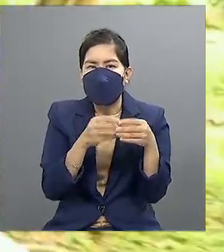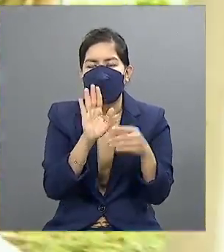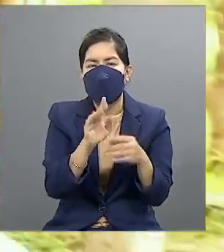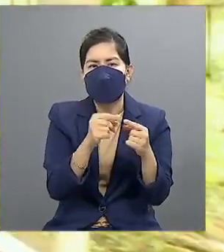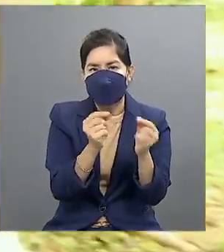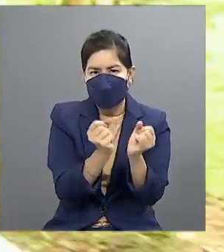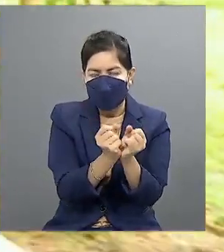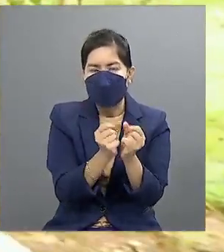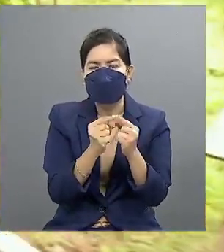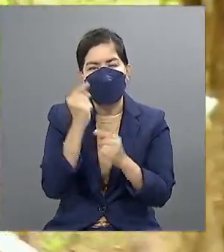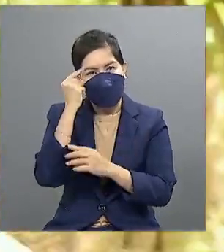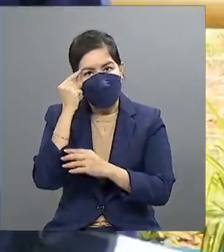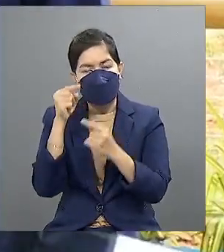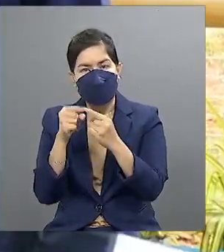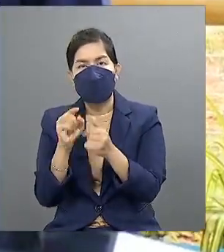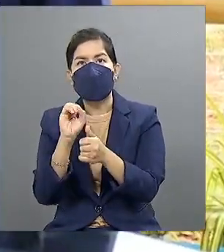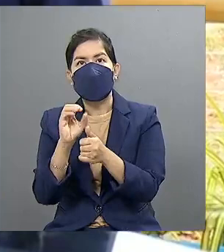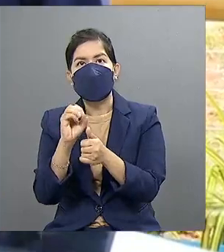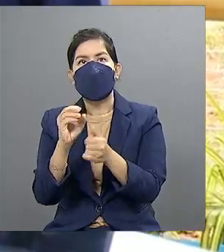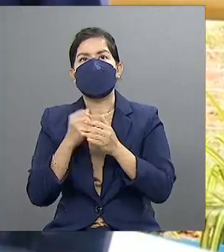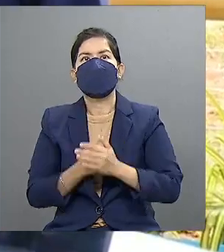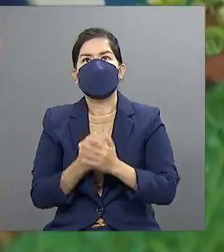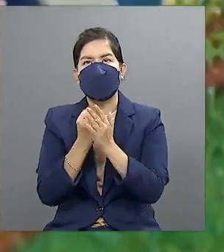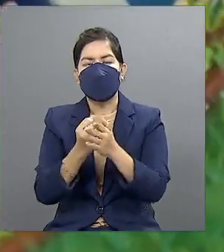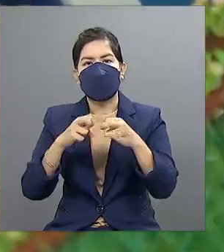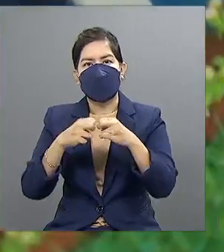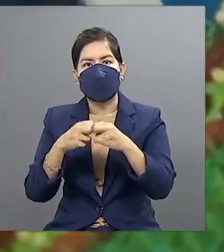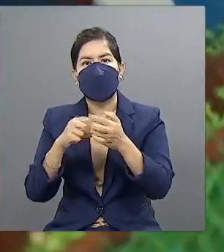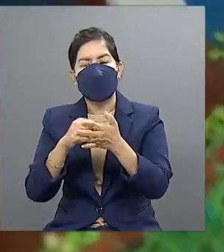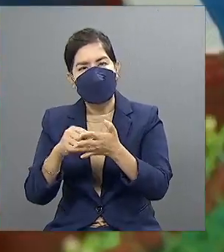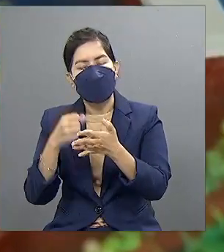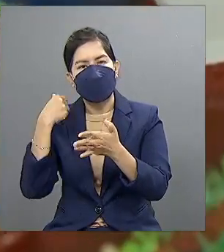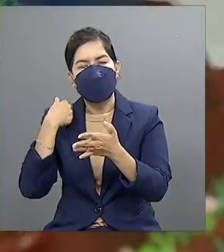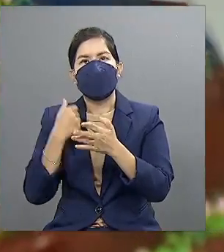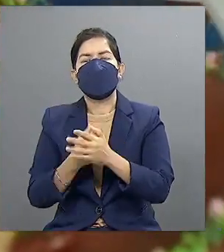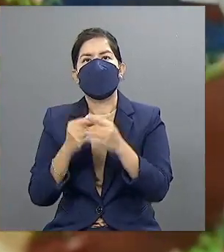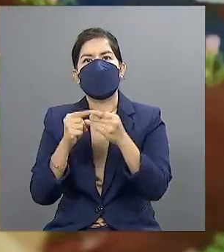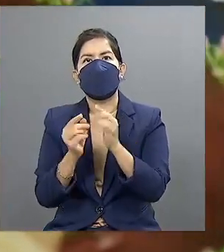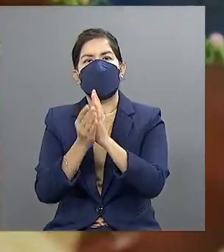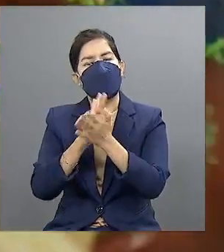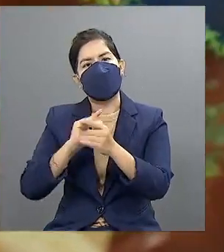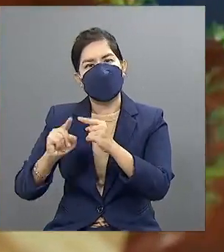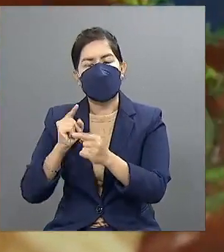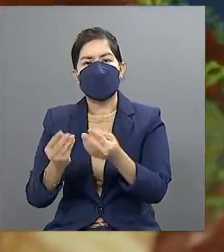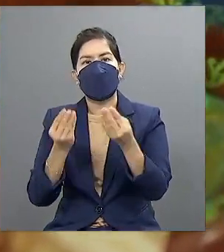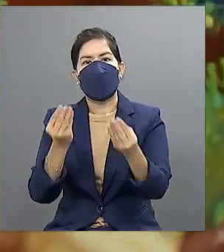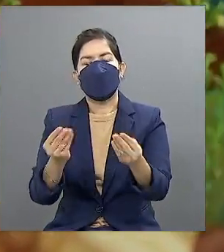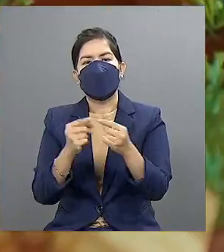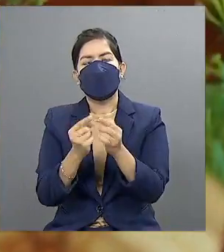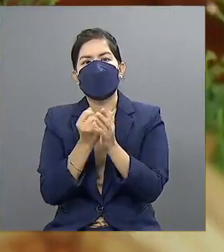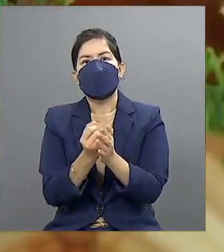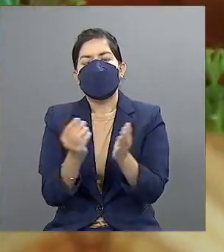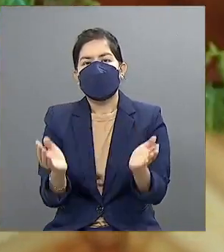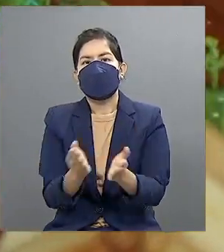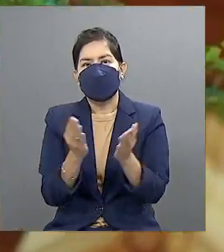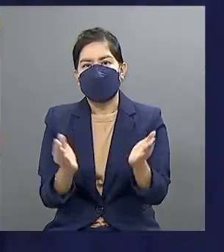ยเหลือช่วยแก้ปัญหาประชาสัมพันธ์ผลการดำเนินงานให้การสนับสนุนกิจกรรมที่เรือนจำ